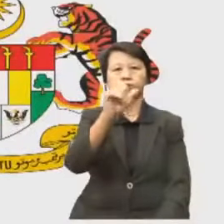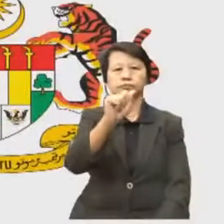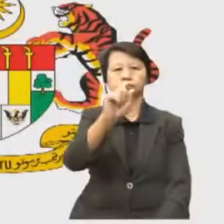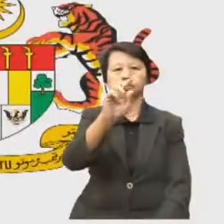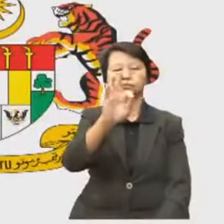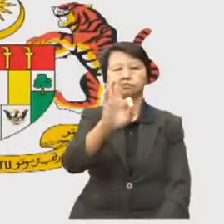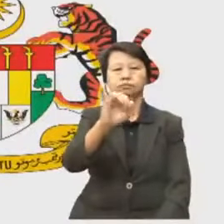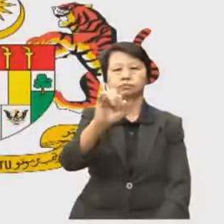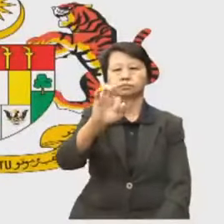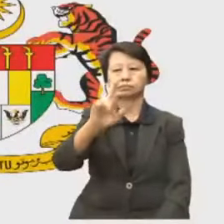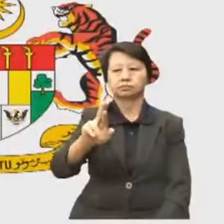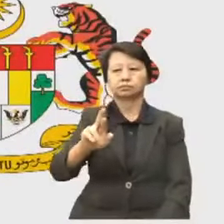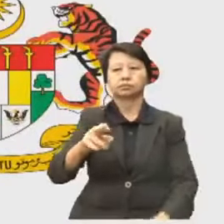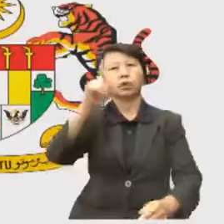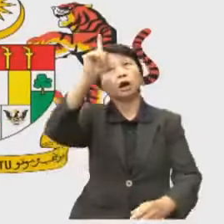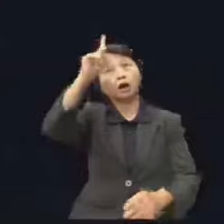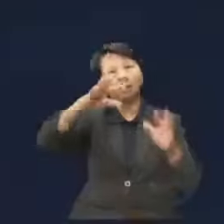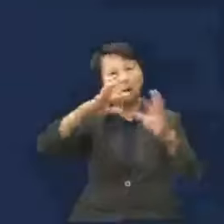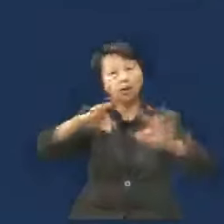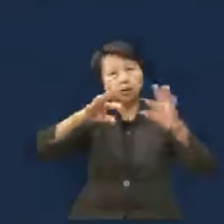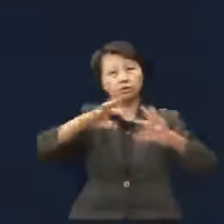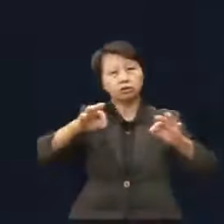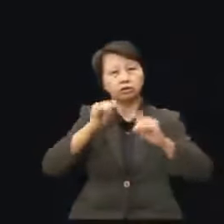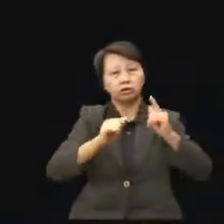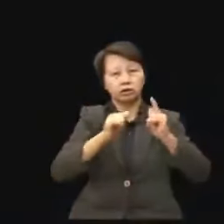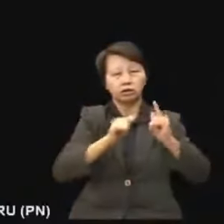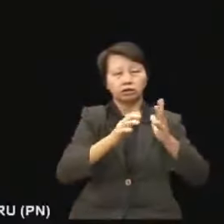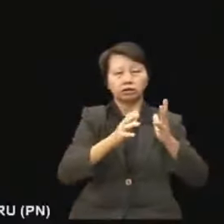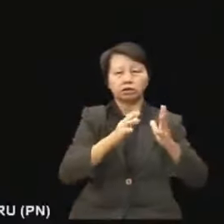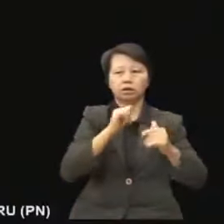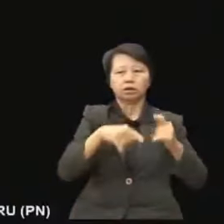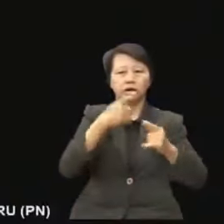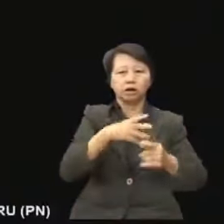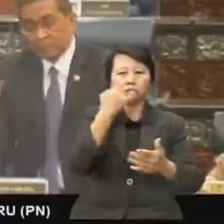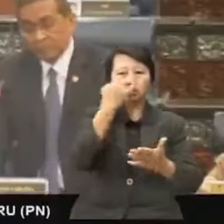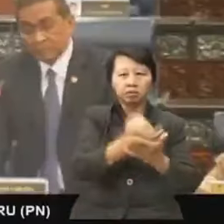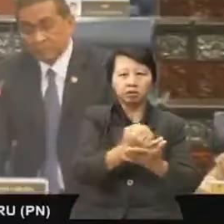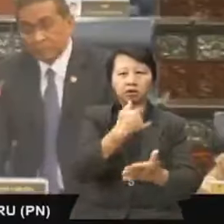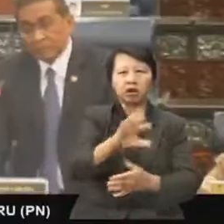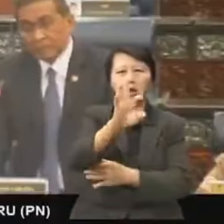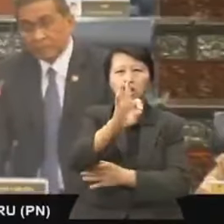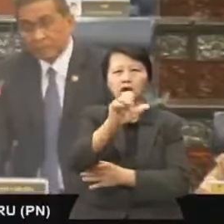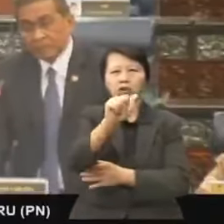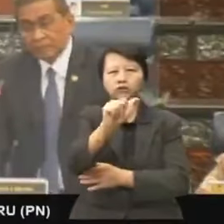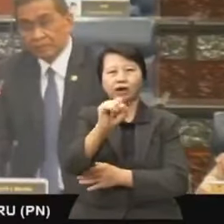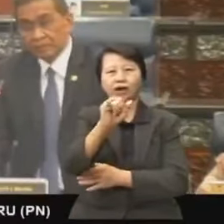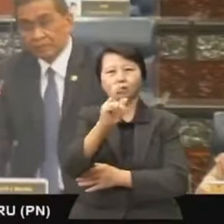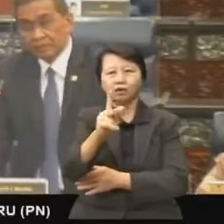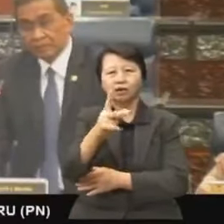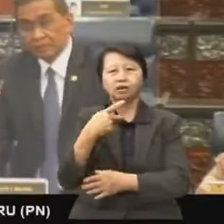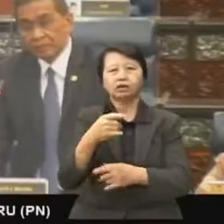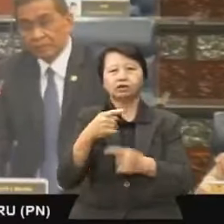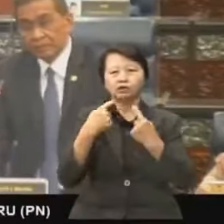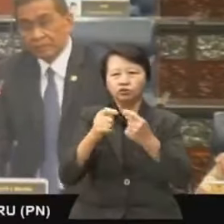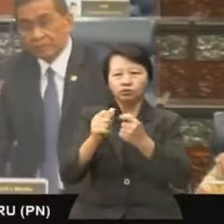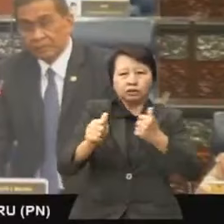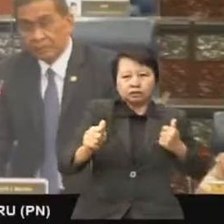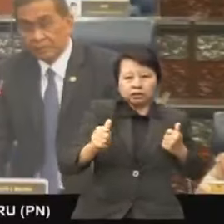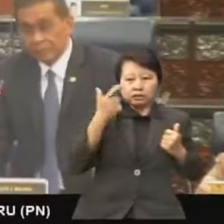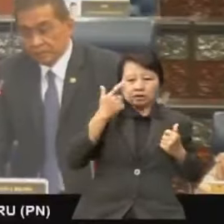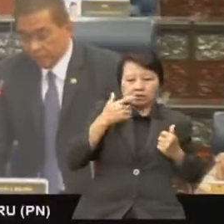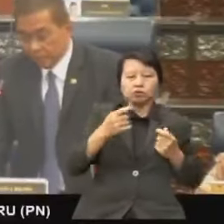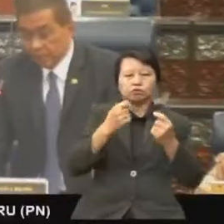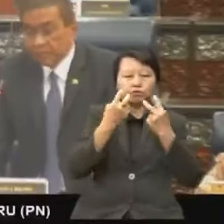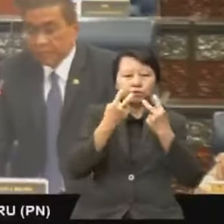bila Allah Taala cerita dalam Alquran tentang karakteristi kalau siapa zimun siapa fasikun kita Cuba jauh dan kemudian kita